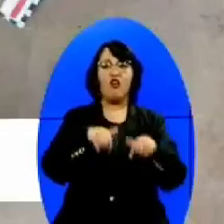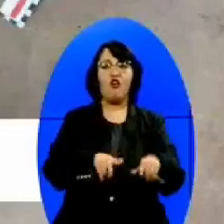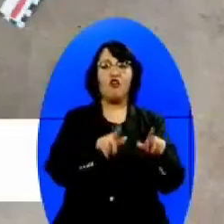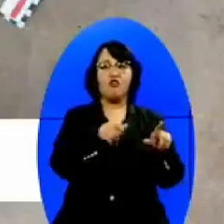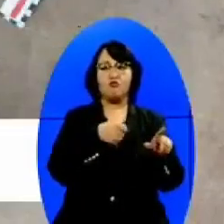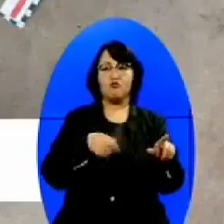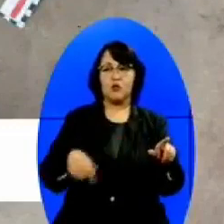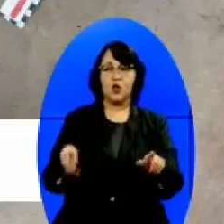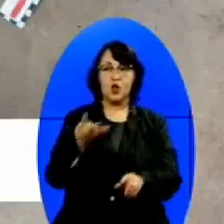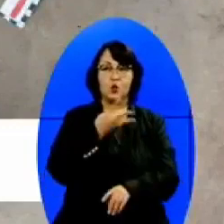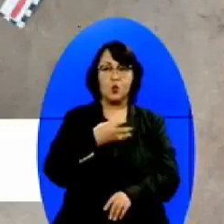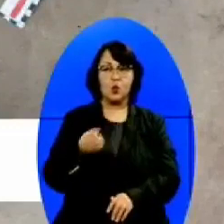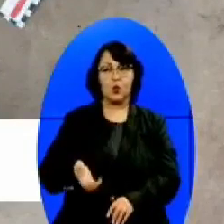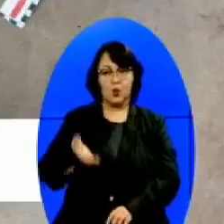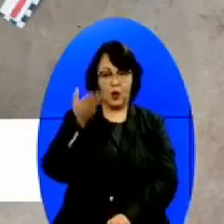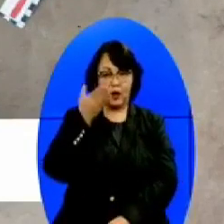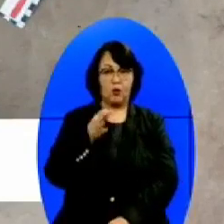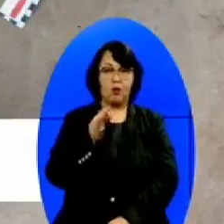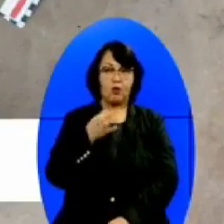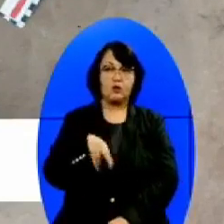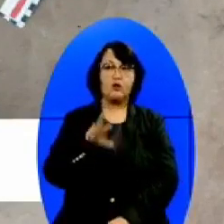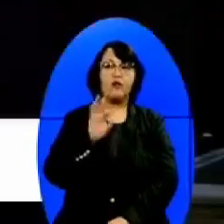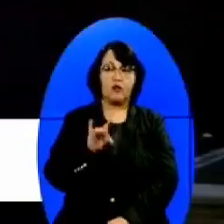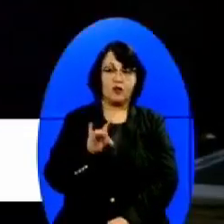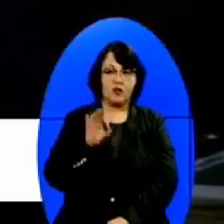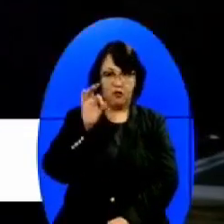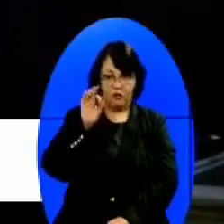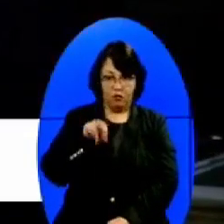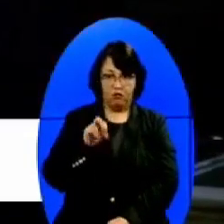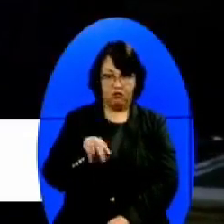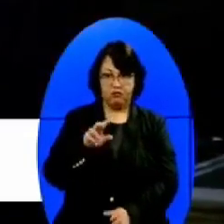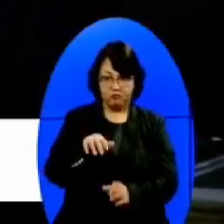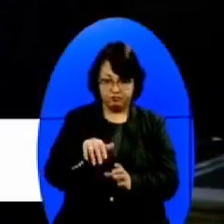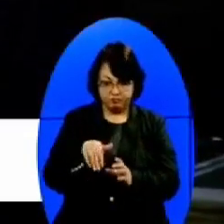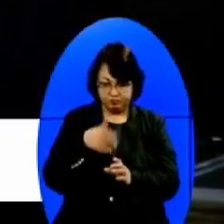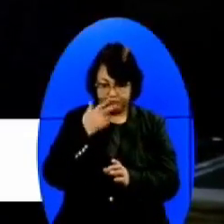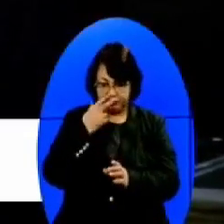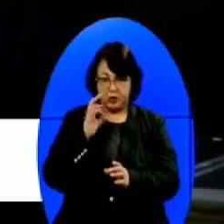нийт 400 гаруй олдрыг илрүүлжээ. Энэ мөчнөөс